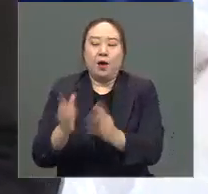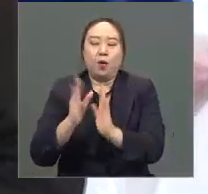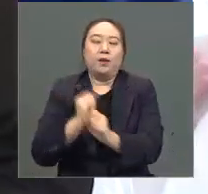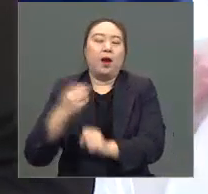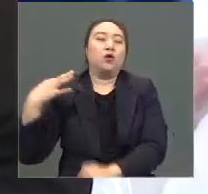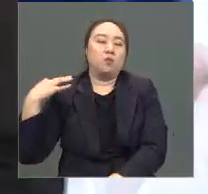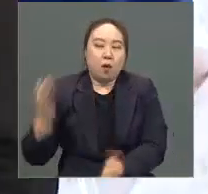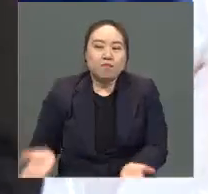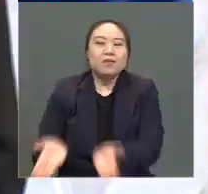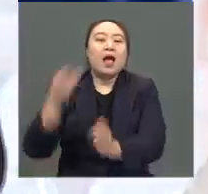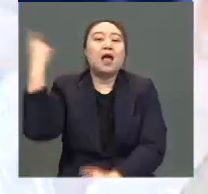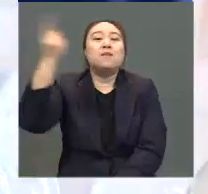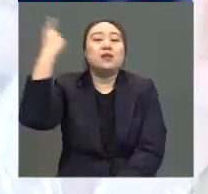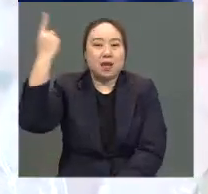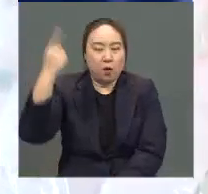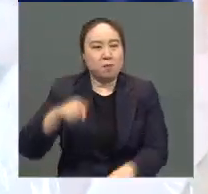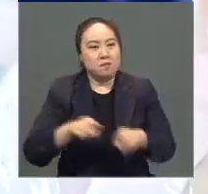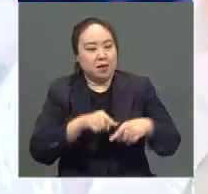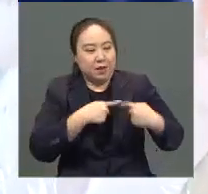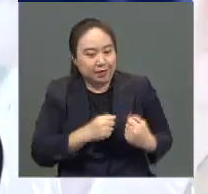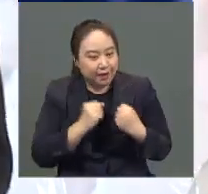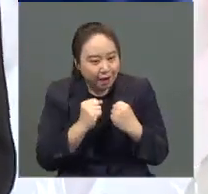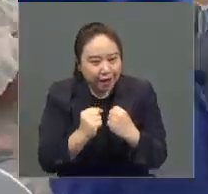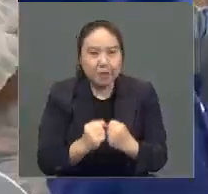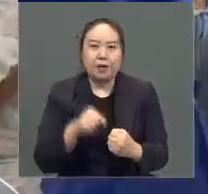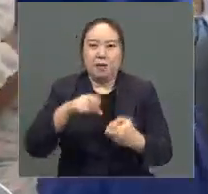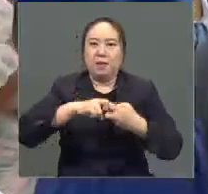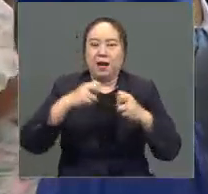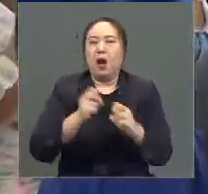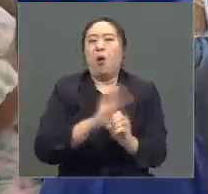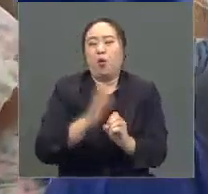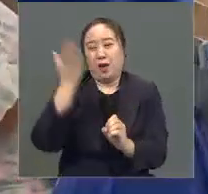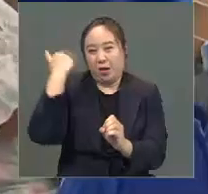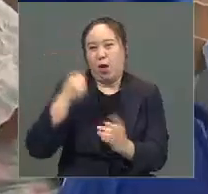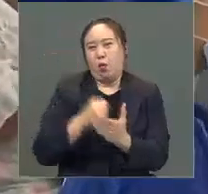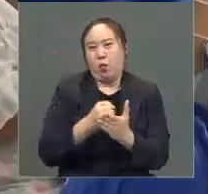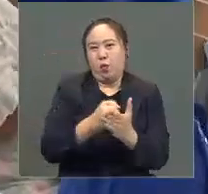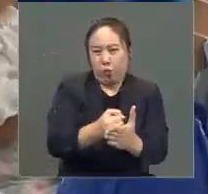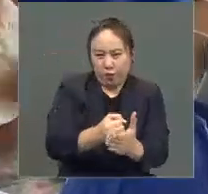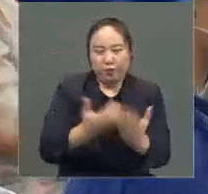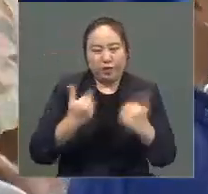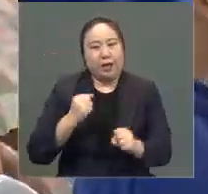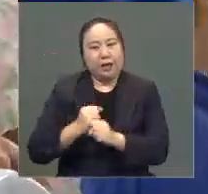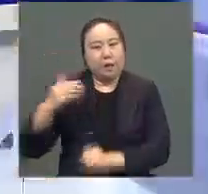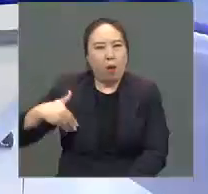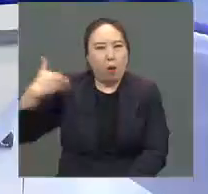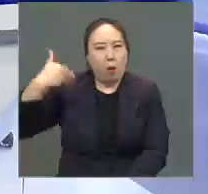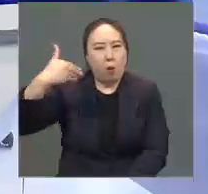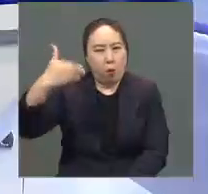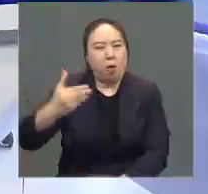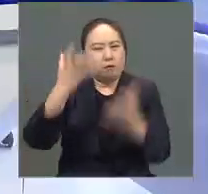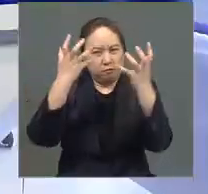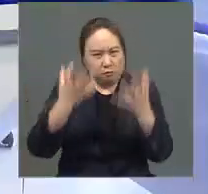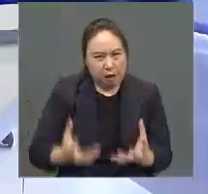ที่อสม.ซึ่งถือว่าเป็นด่านหน้าในการต่อสู้กับสถานการณ์โควิด-19 นะคะเรียกว่าที่ผ่านมาก็ทำงานกันค่อนข้